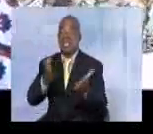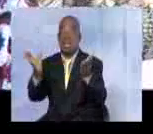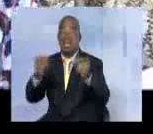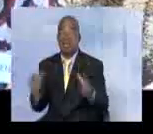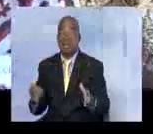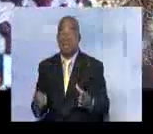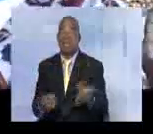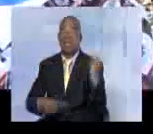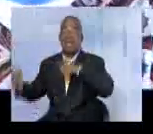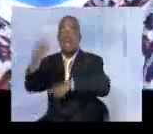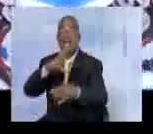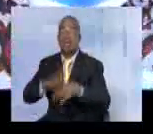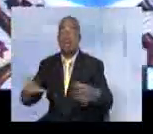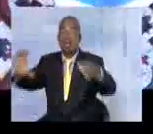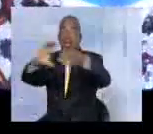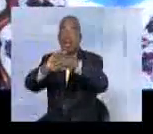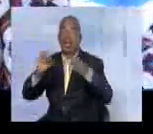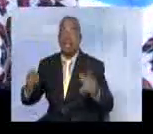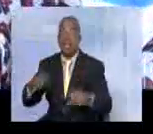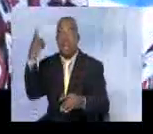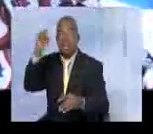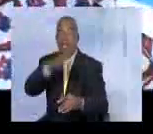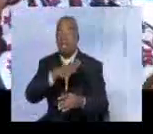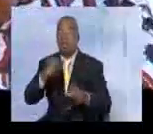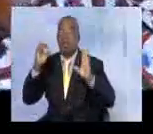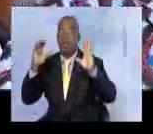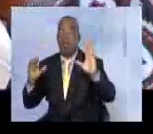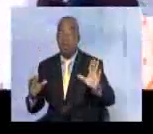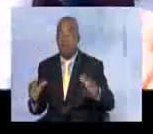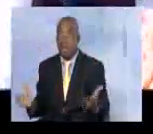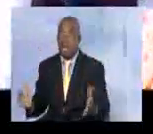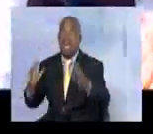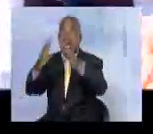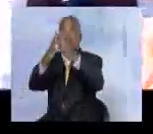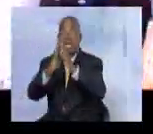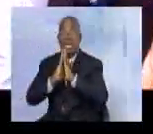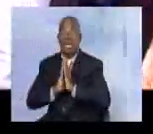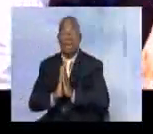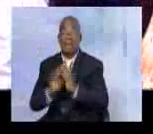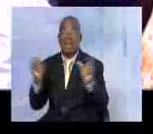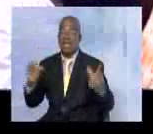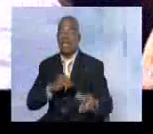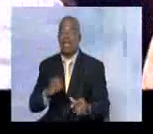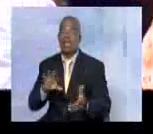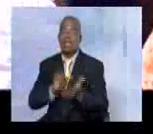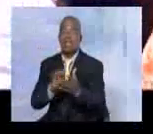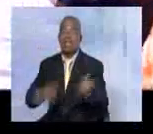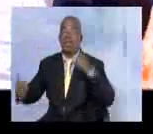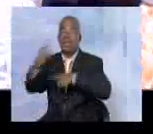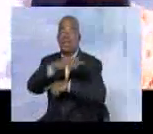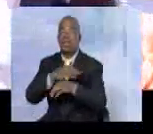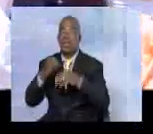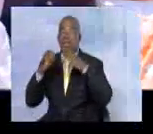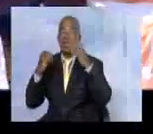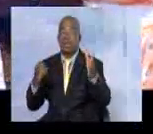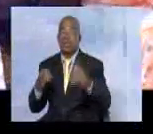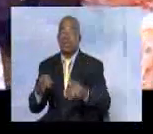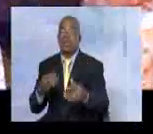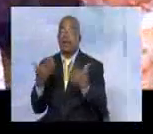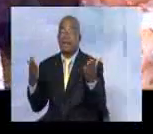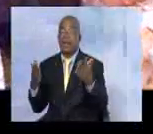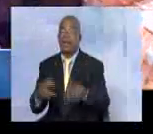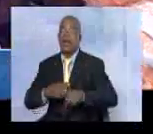de réconciliation pour jeter les bases de l'entente retrouvée à Brou Akpoassou. Une journée marquée par l'intronisation du